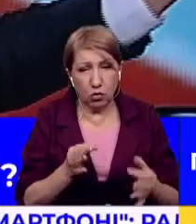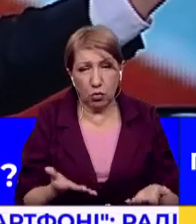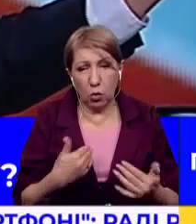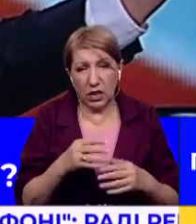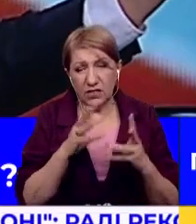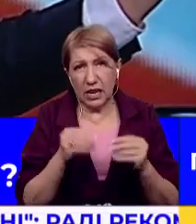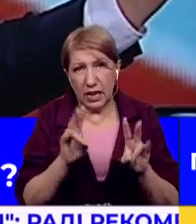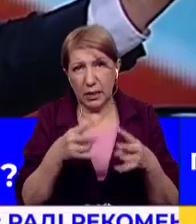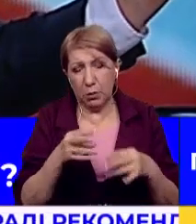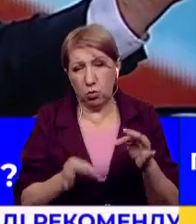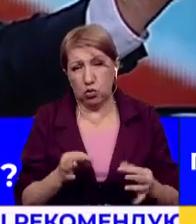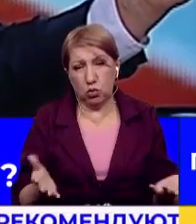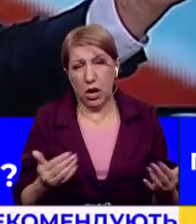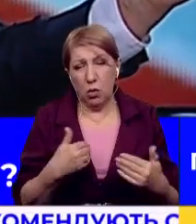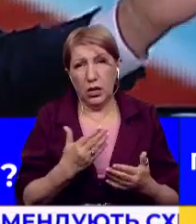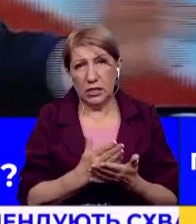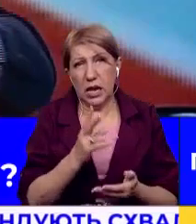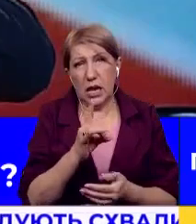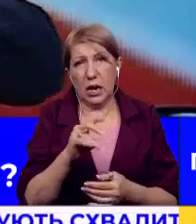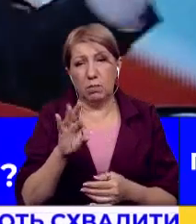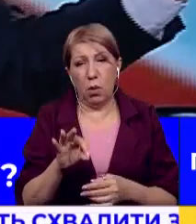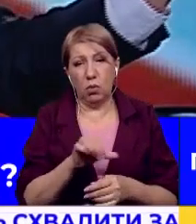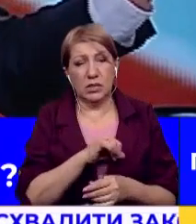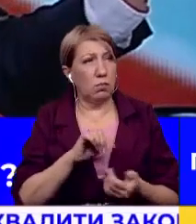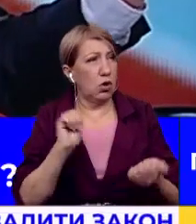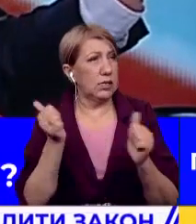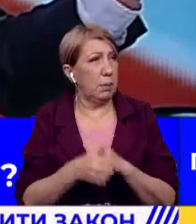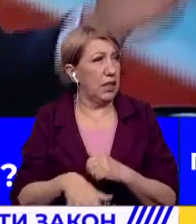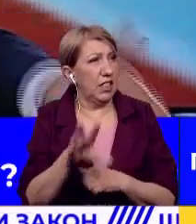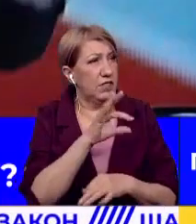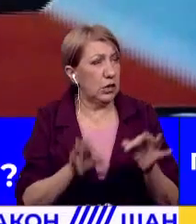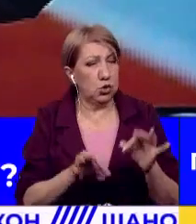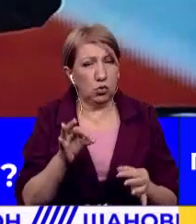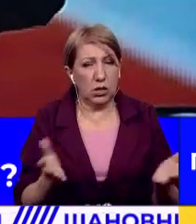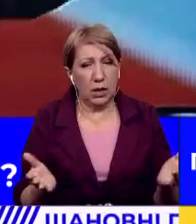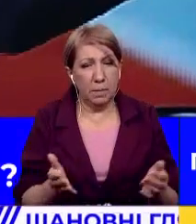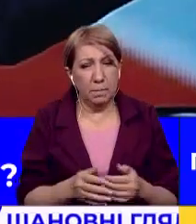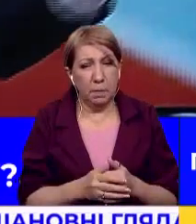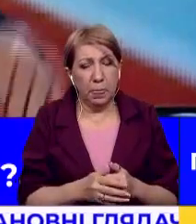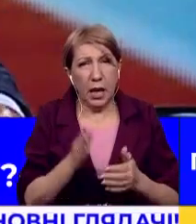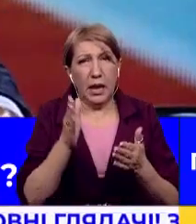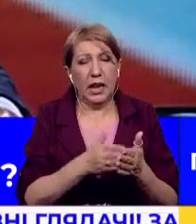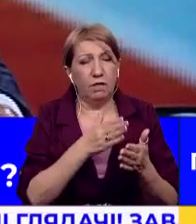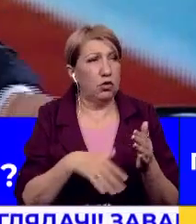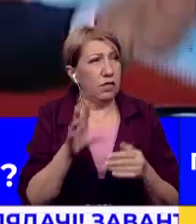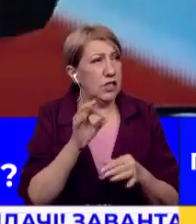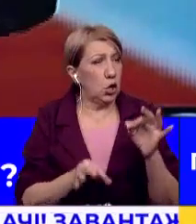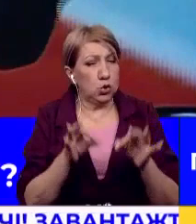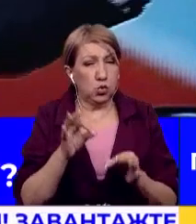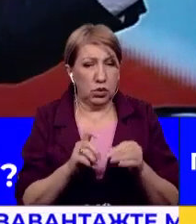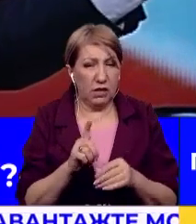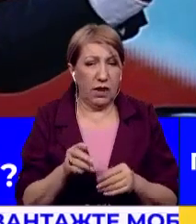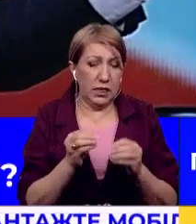сьогодні взагалі не потрібні суди. У нас є РНБО, яке замінило собою всі суди. Ліквідувати всі судді